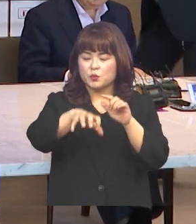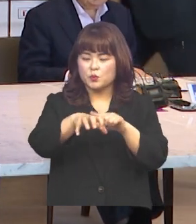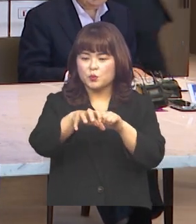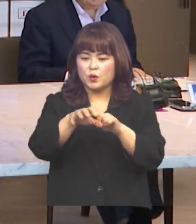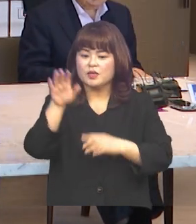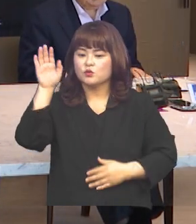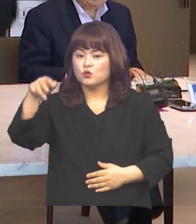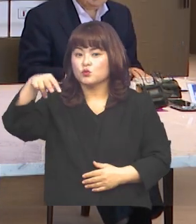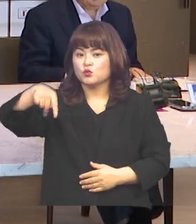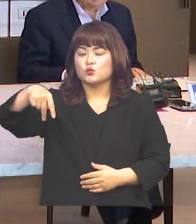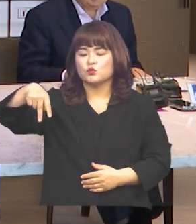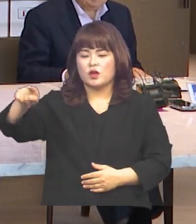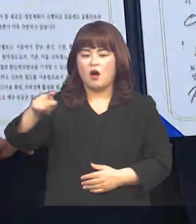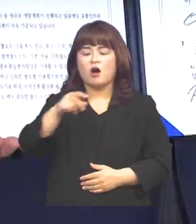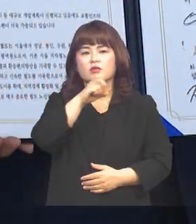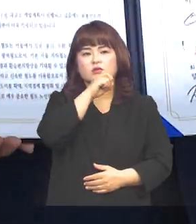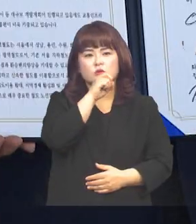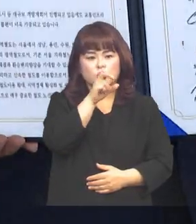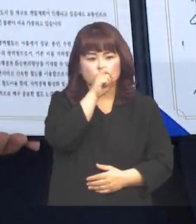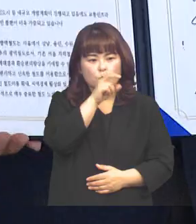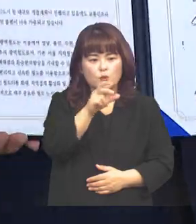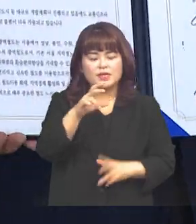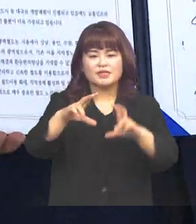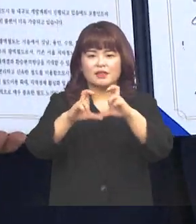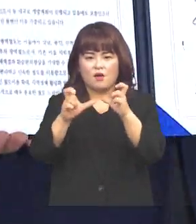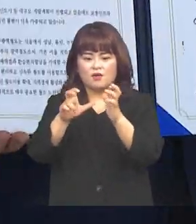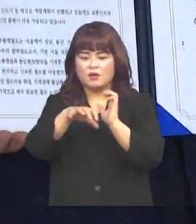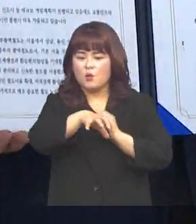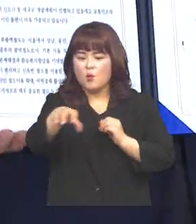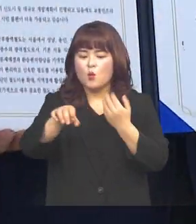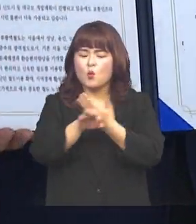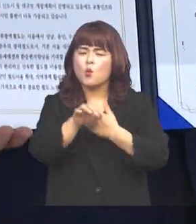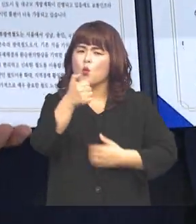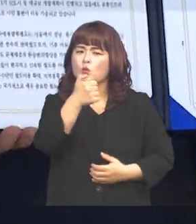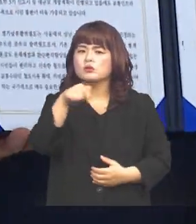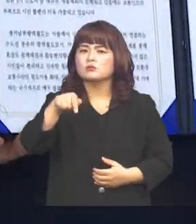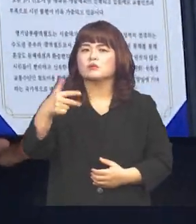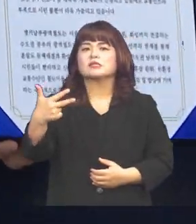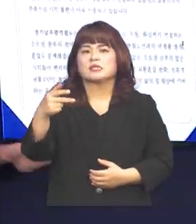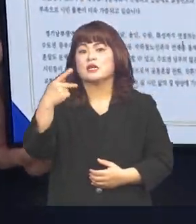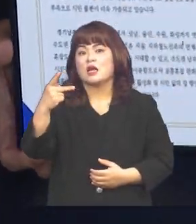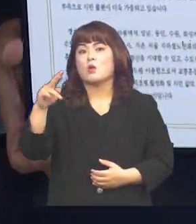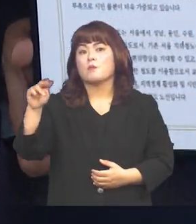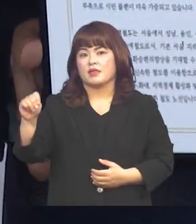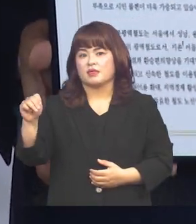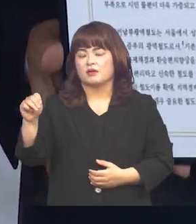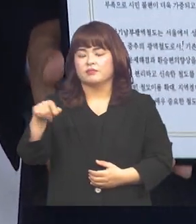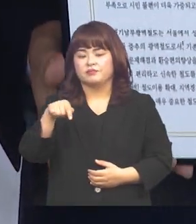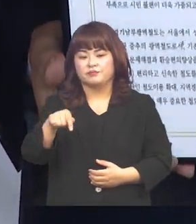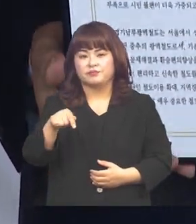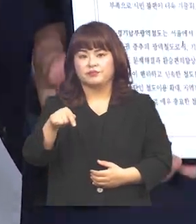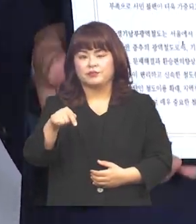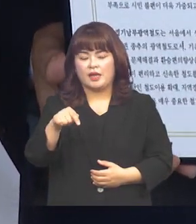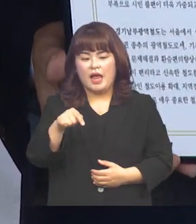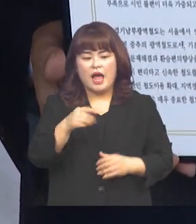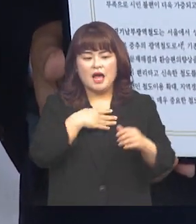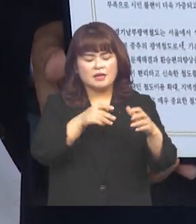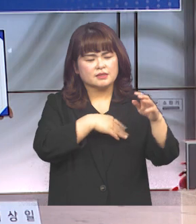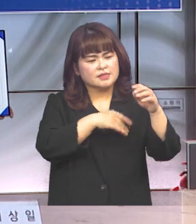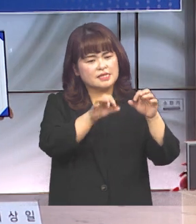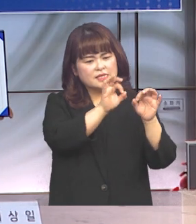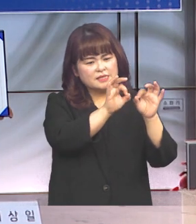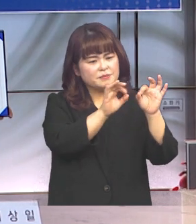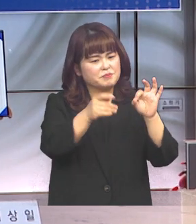지나 성남, 용인, 수원, 화성까지 50.7km로 계획됐습니다. 또한 심량 전철 대신